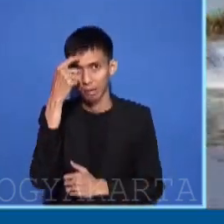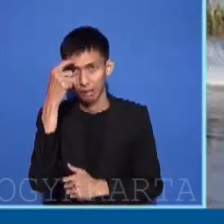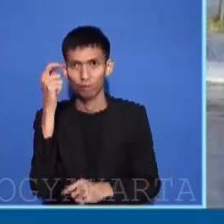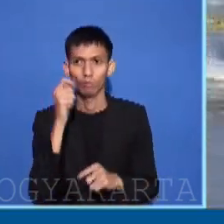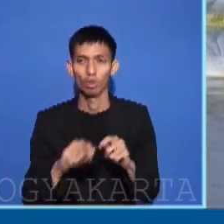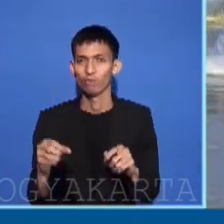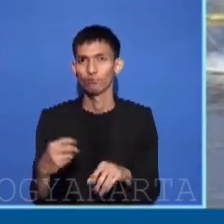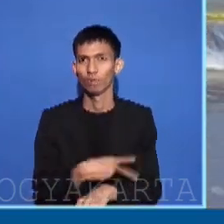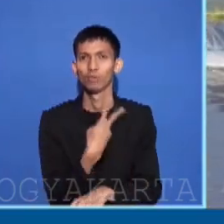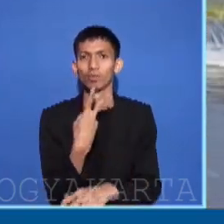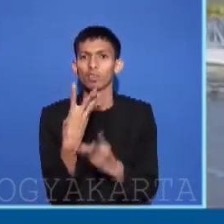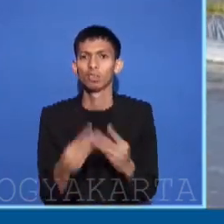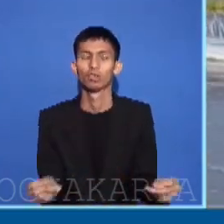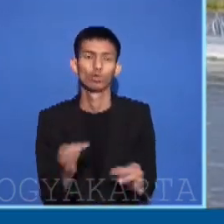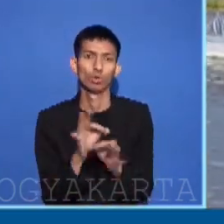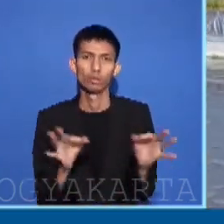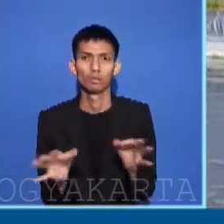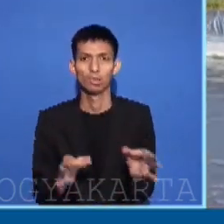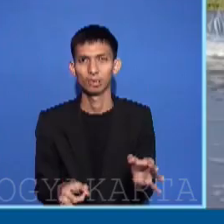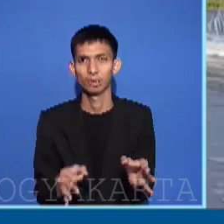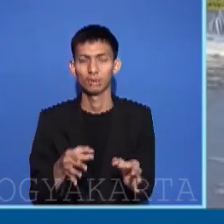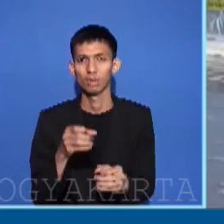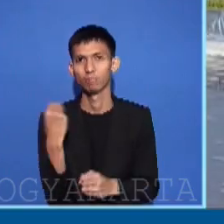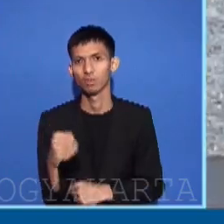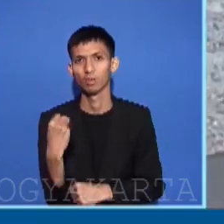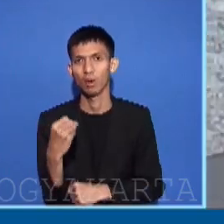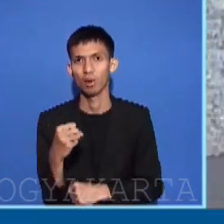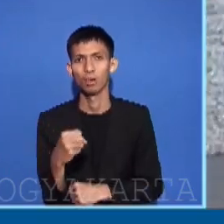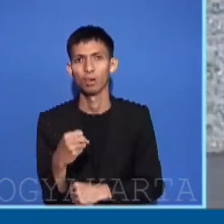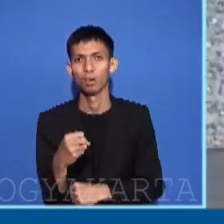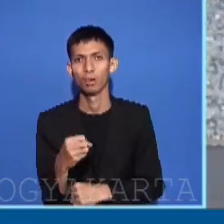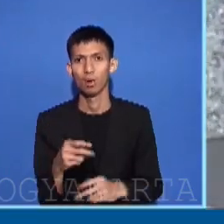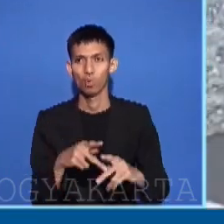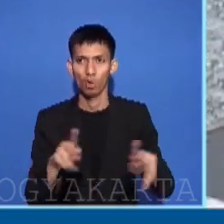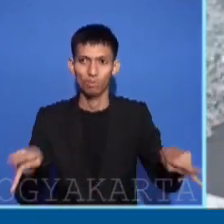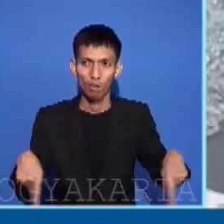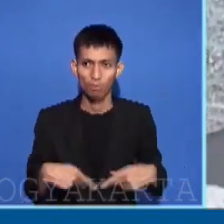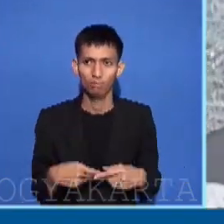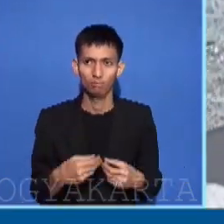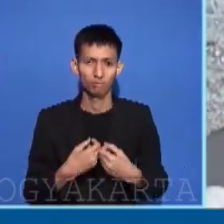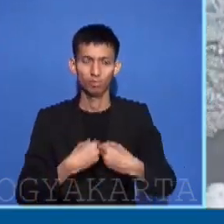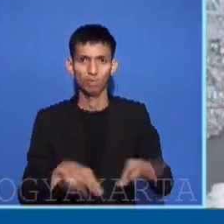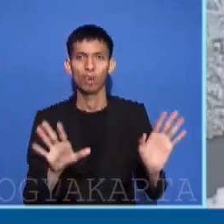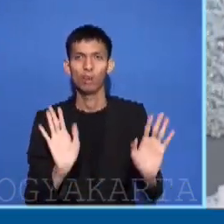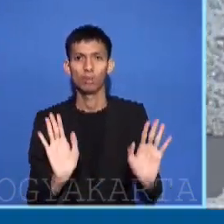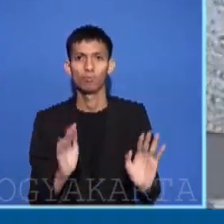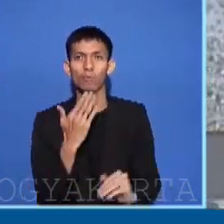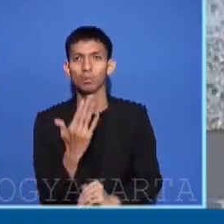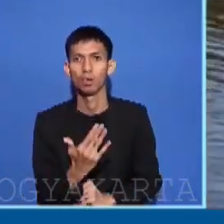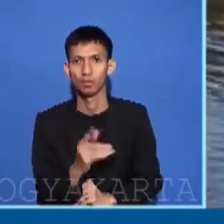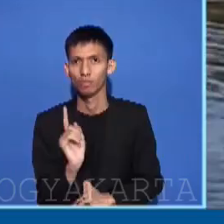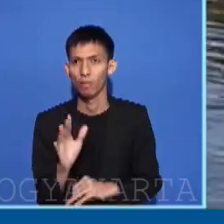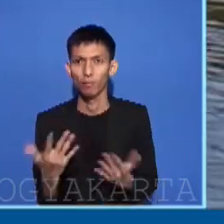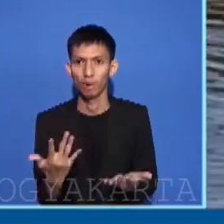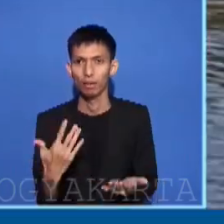menika dereng saketipun kendaleni. Kadah tambak urang ingkang lajeng dipuntilar mekaten kemawon. Sanadyan wonten ugi ingkang